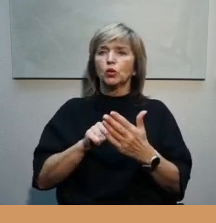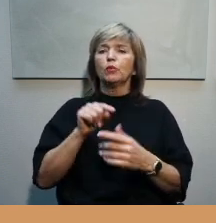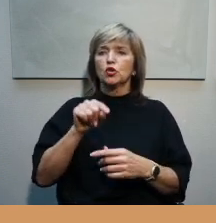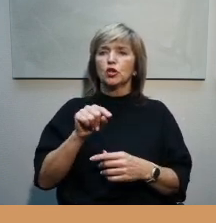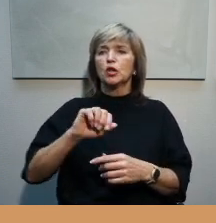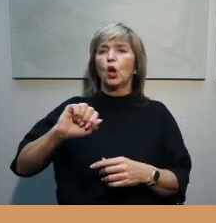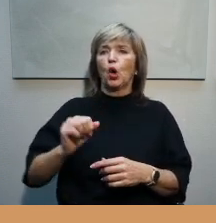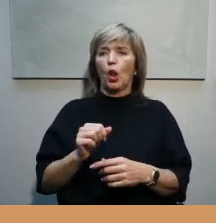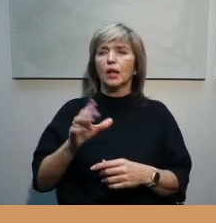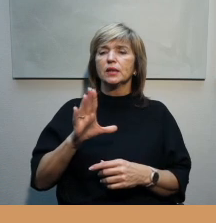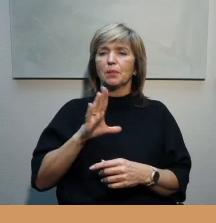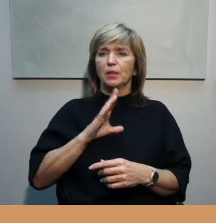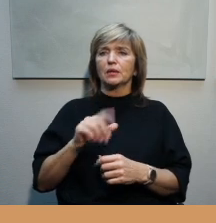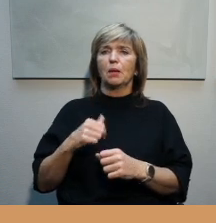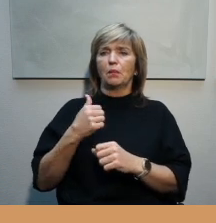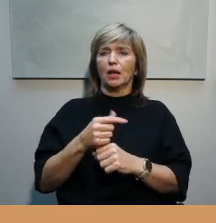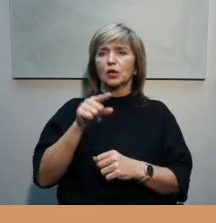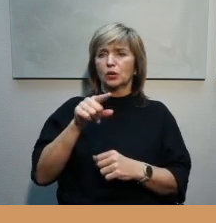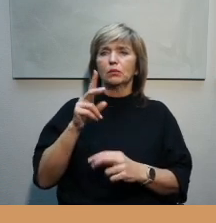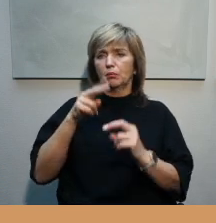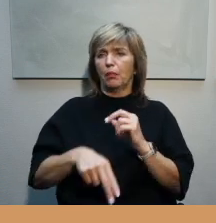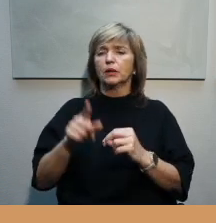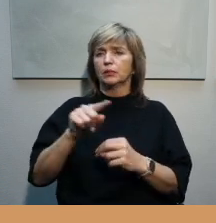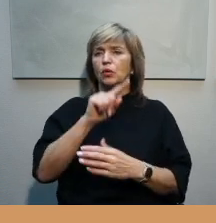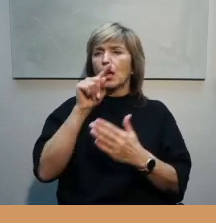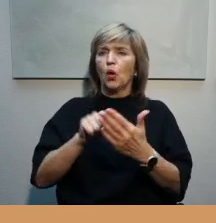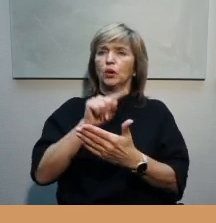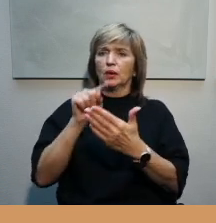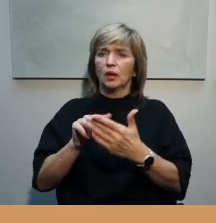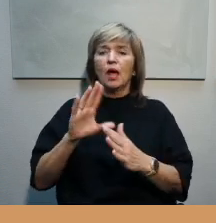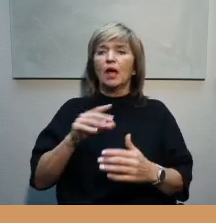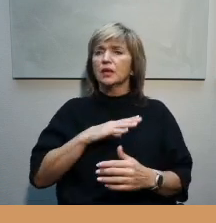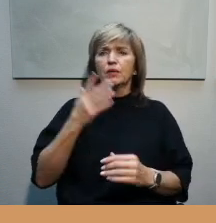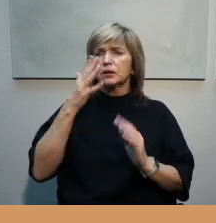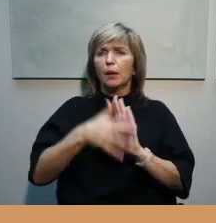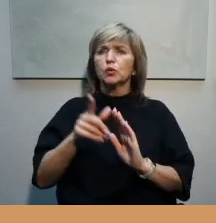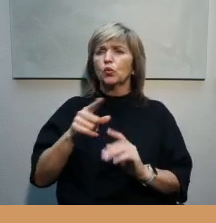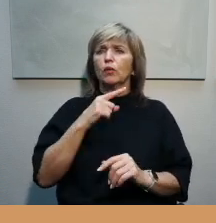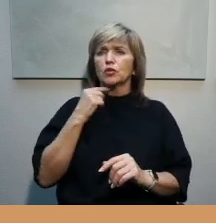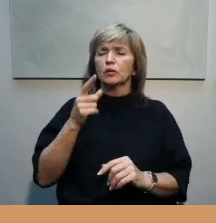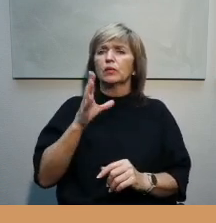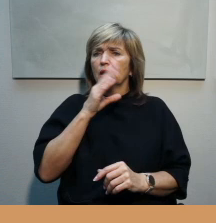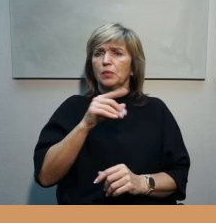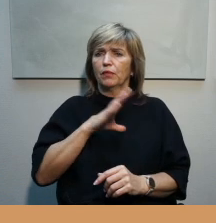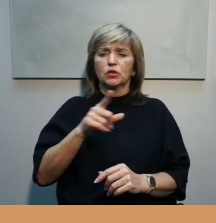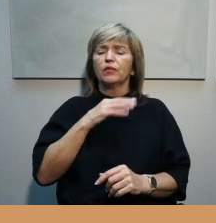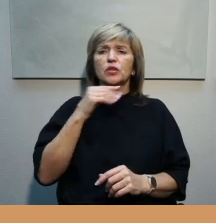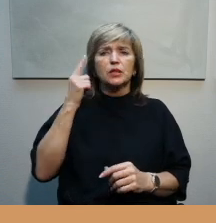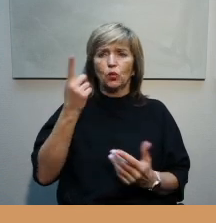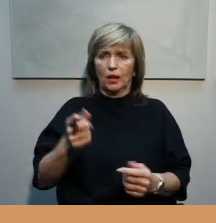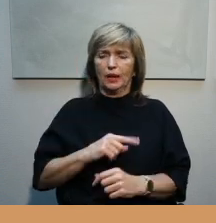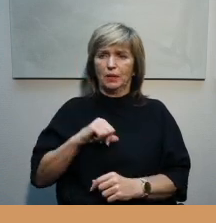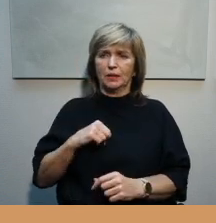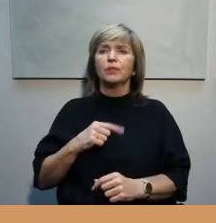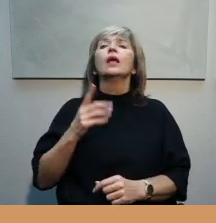šis kolēģis jau bija pārstājis uzdot jautājumus. Ja es nevaru saprast, ko viņš domā, tad iespējams viņš pats arī to nezina.